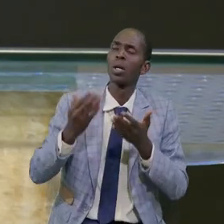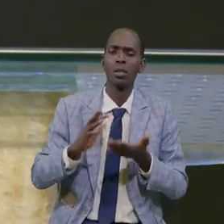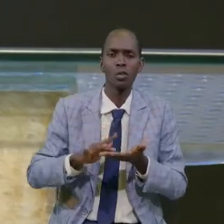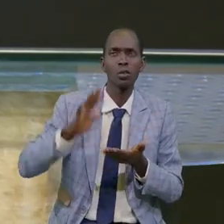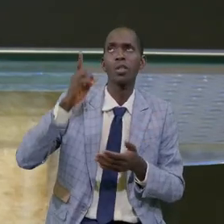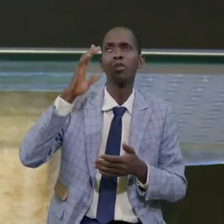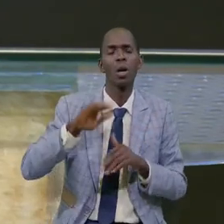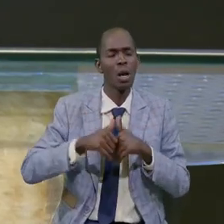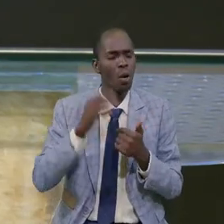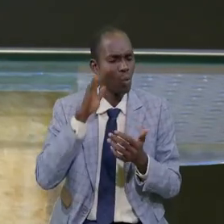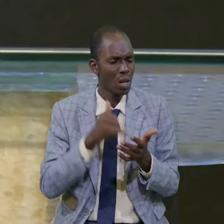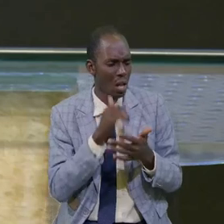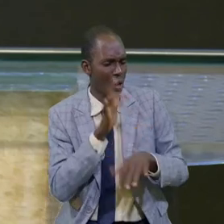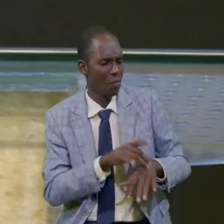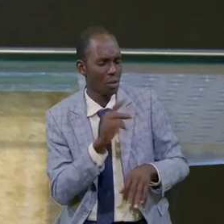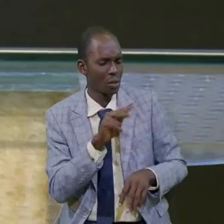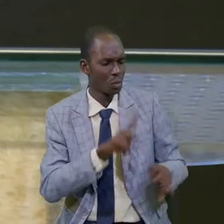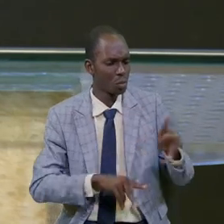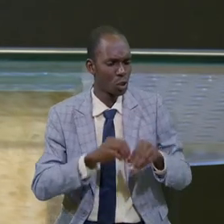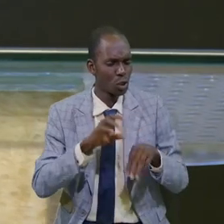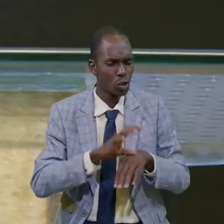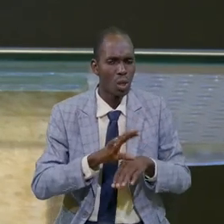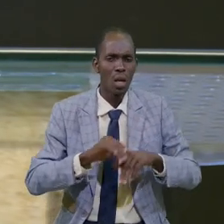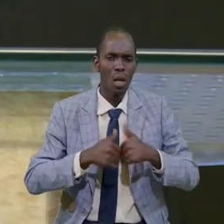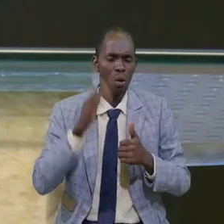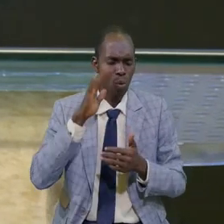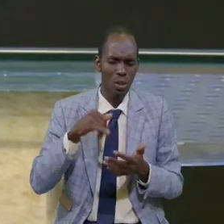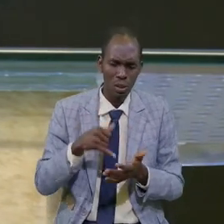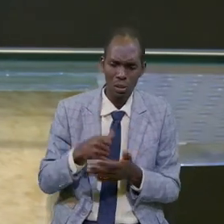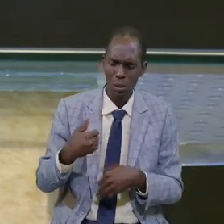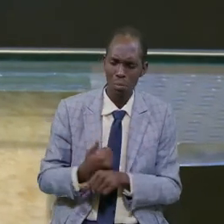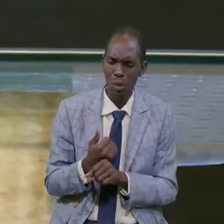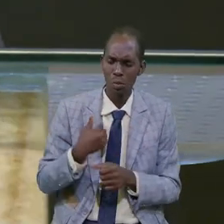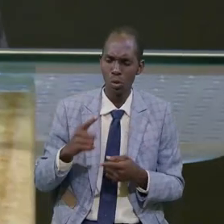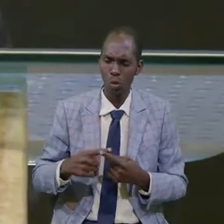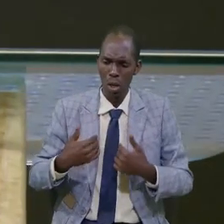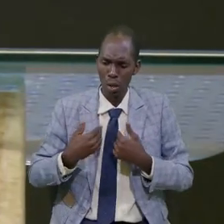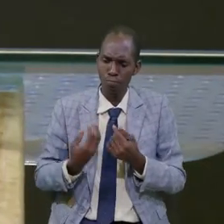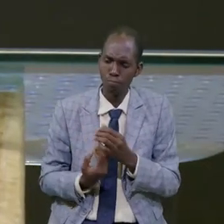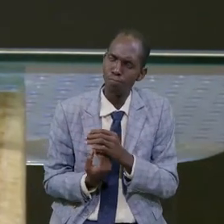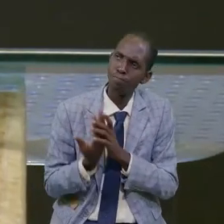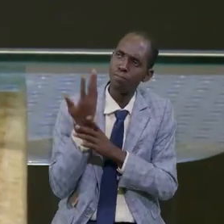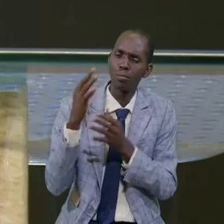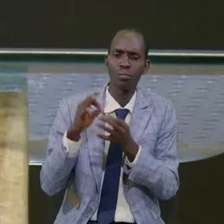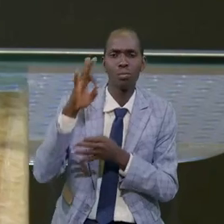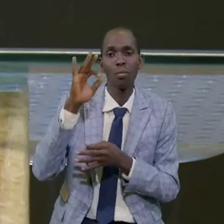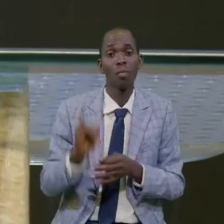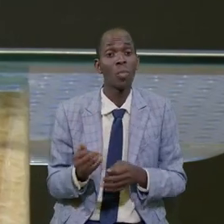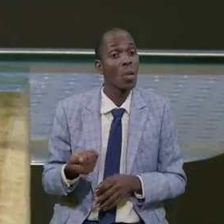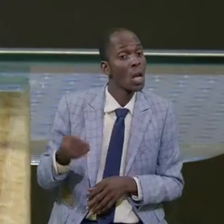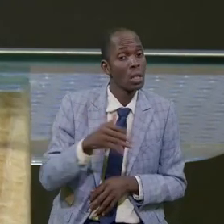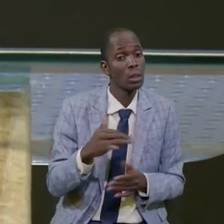cela affecte les frères. Comment cela peut faire accorder un progrès spirituel, tout ce qui leur